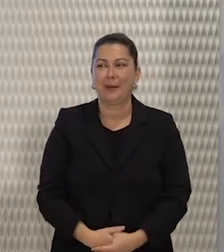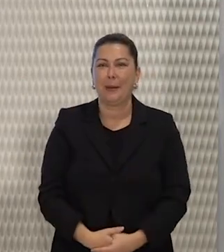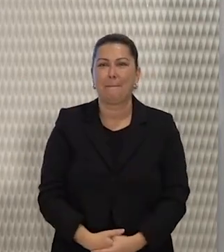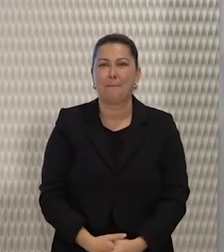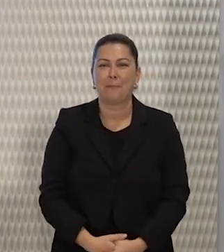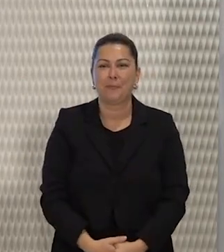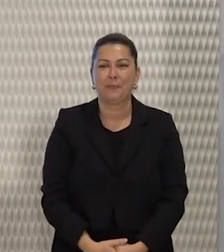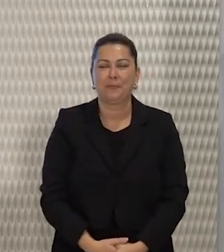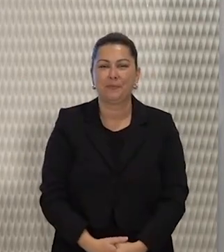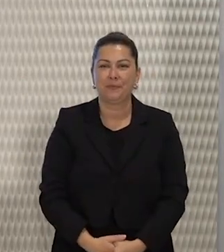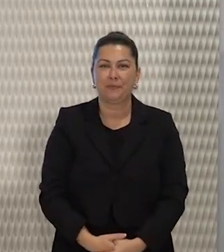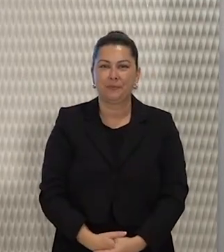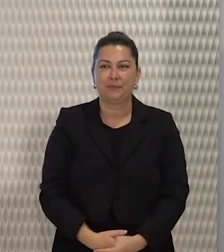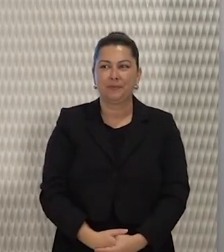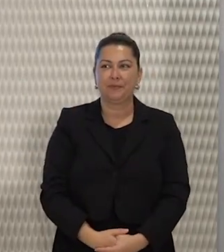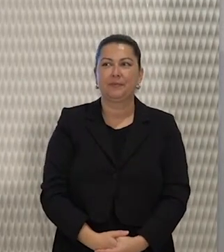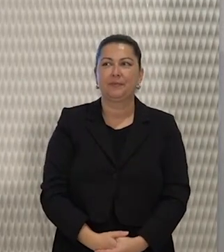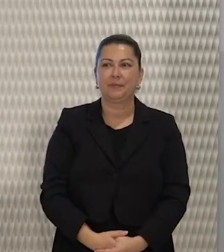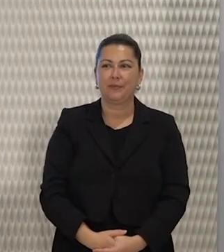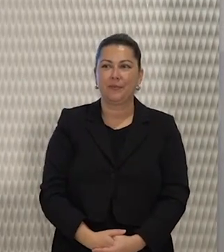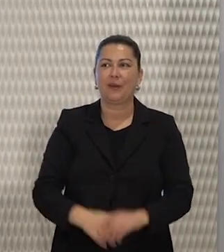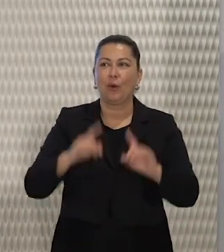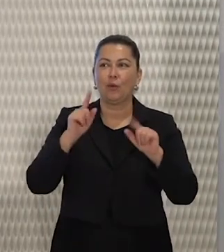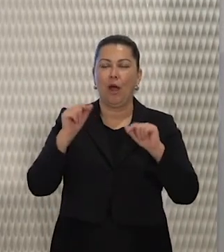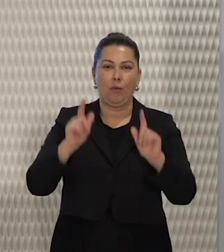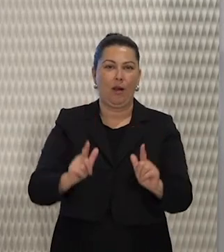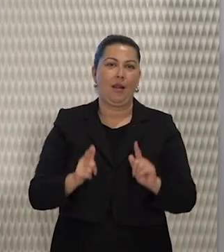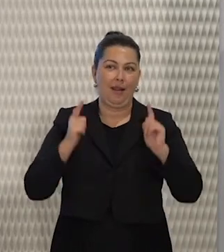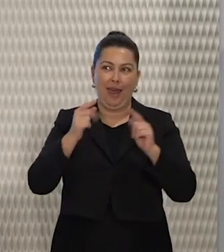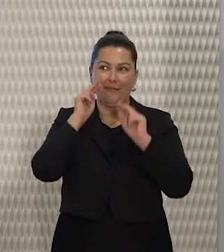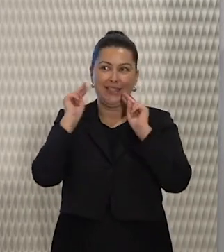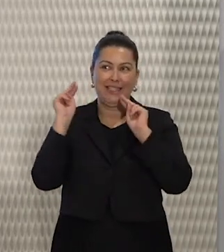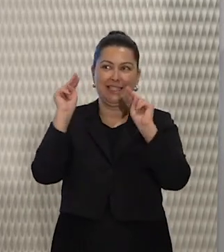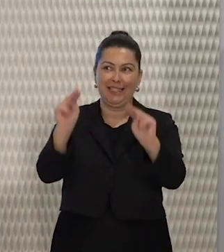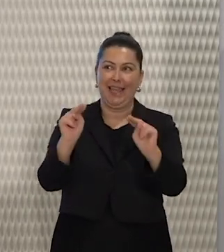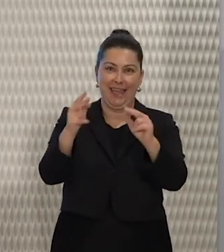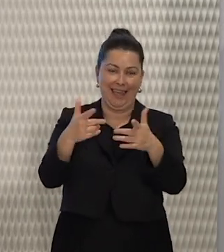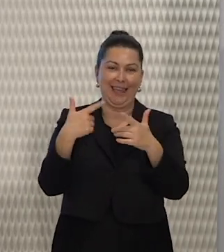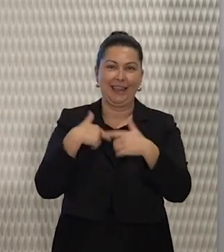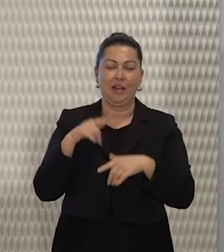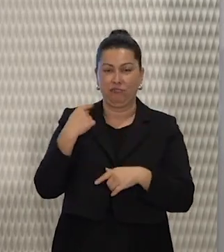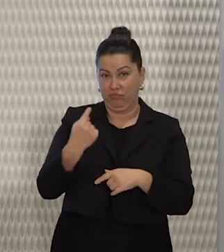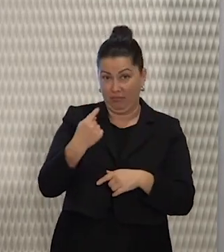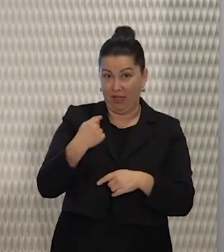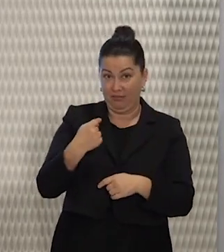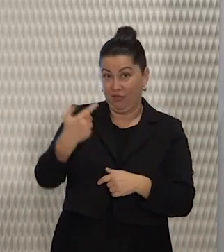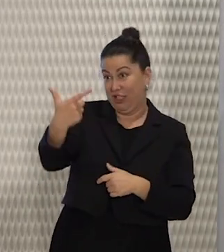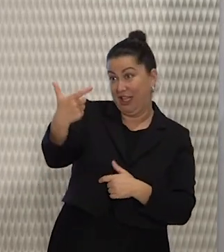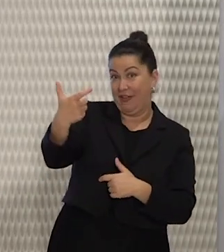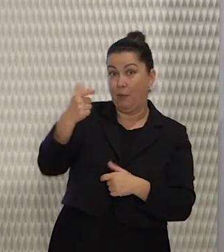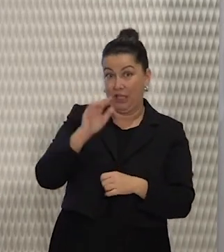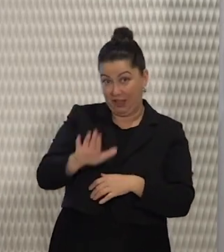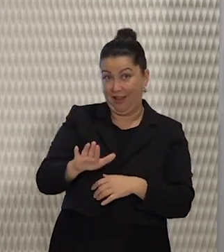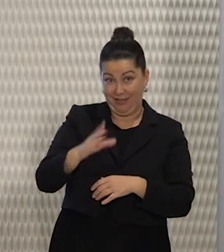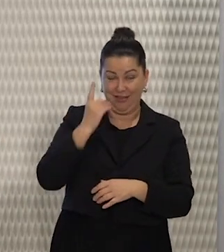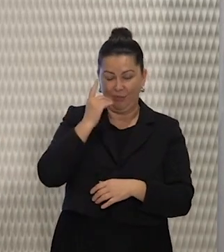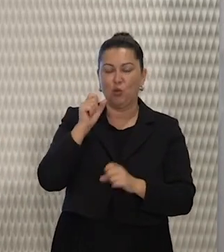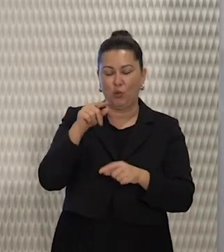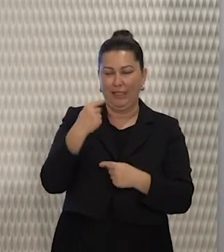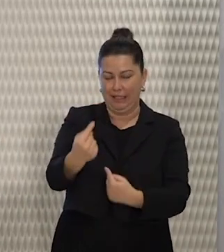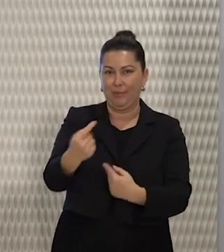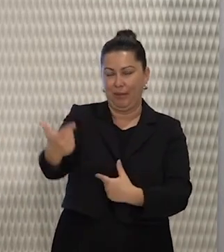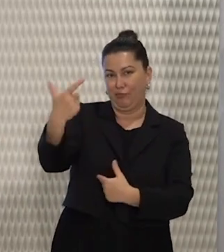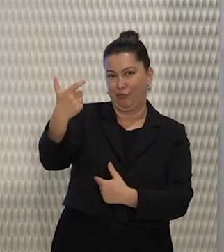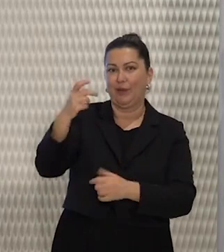sodass wir sehen und auch live letztlich dann sehen, das magst du uns machen mit deiner Kamera? Du machst